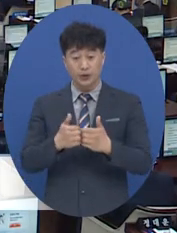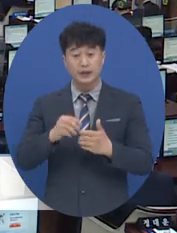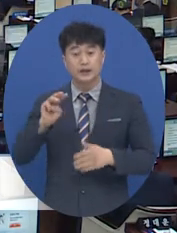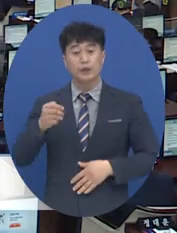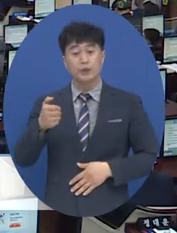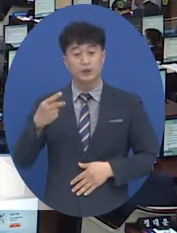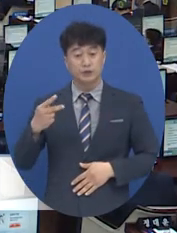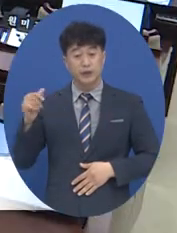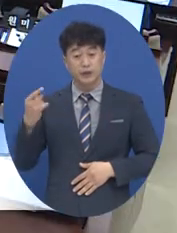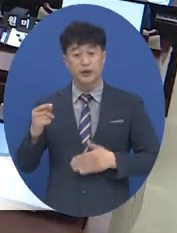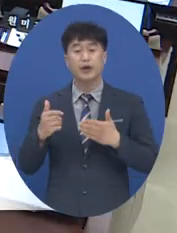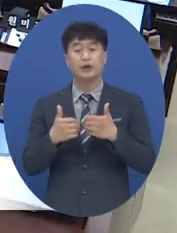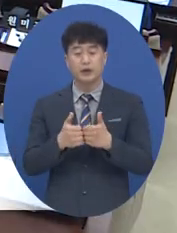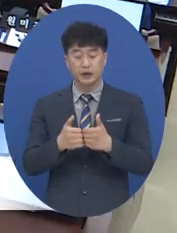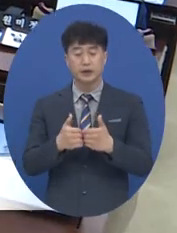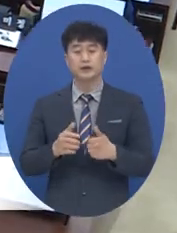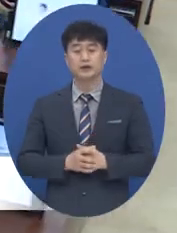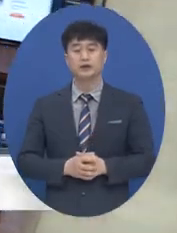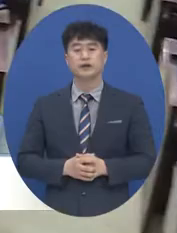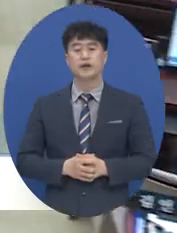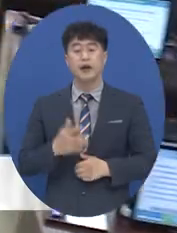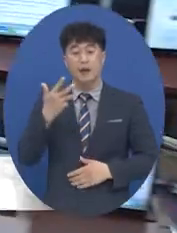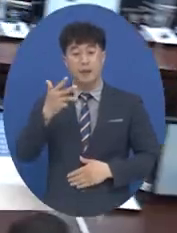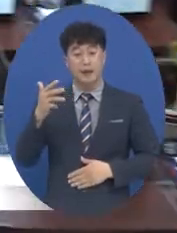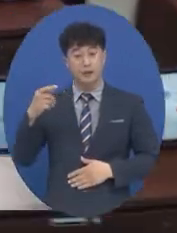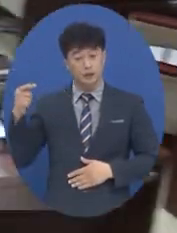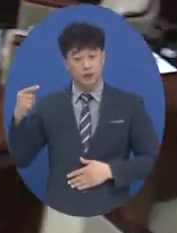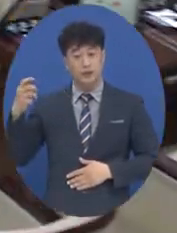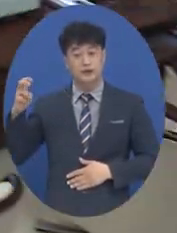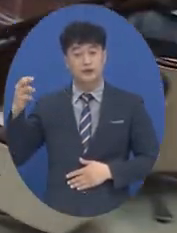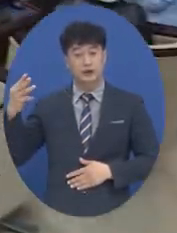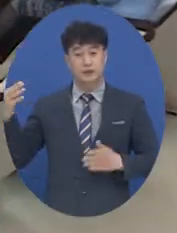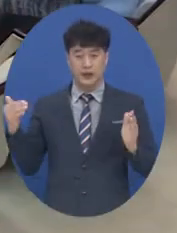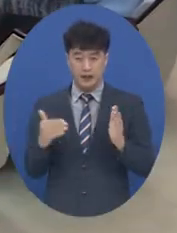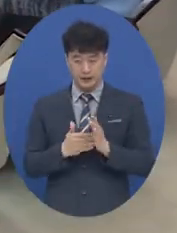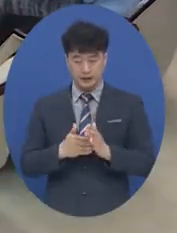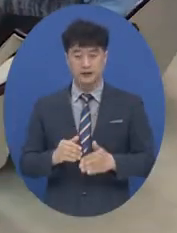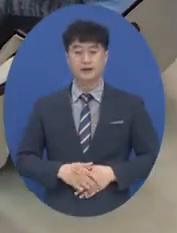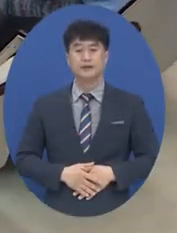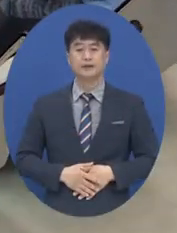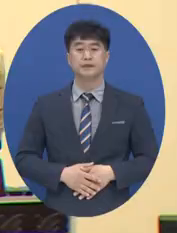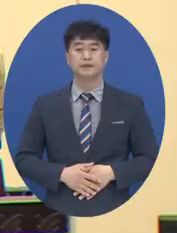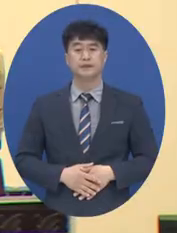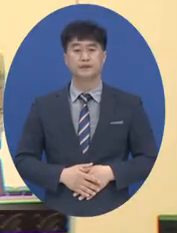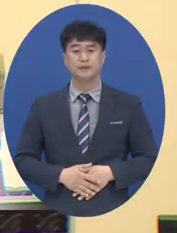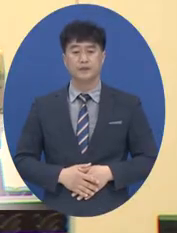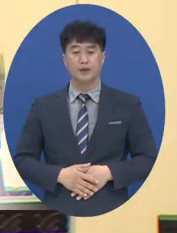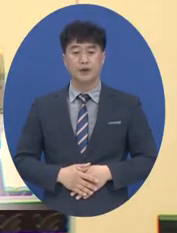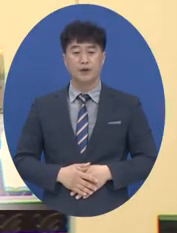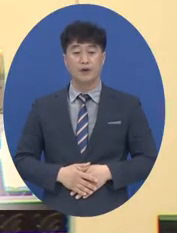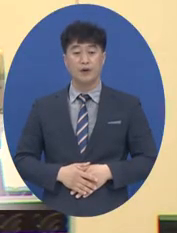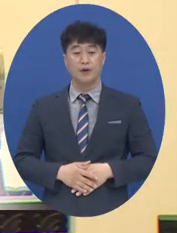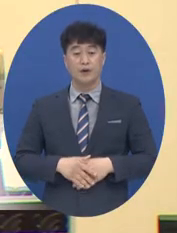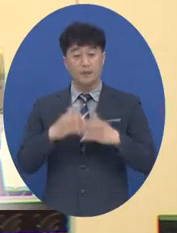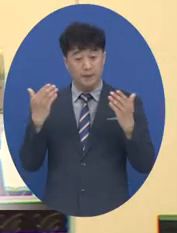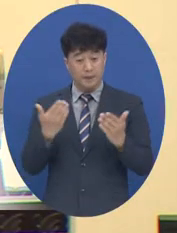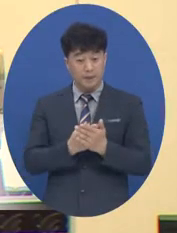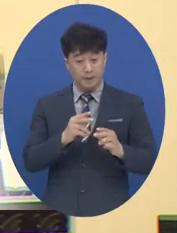경기도의회 제352회 정례회는 지난 8일부터 23일까지 열렸습니다. 성원이